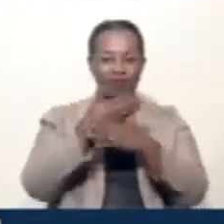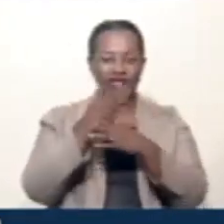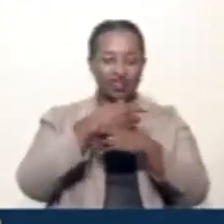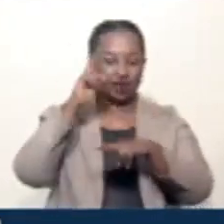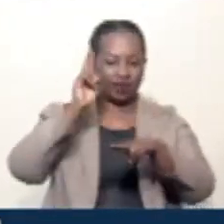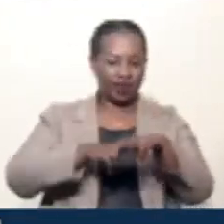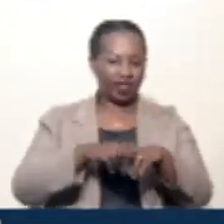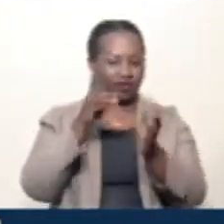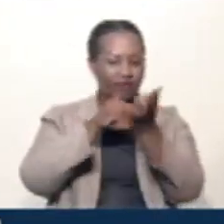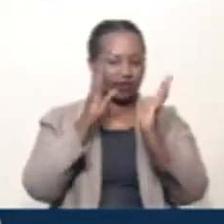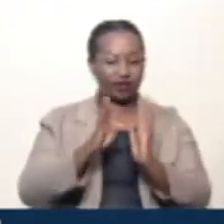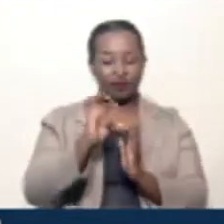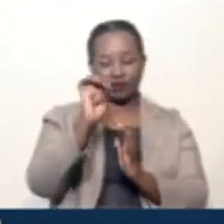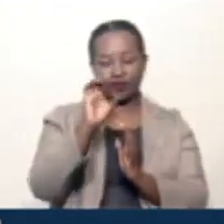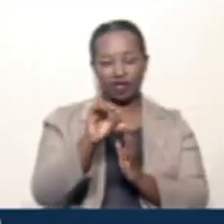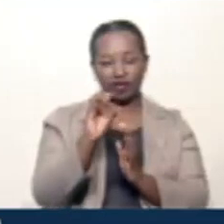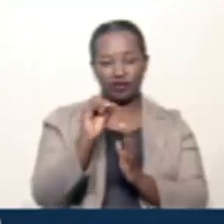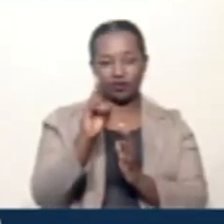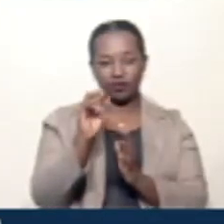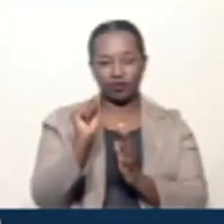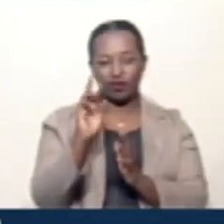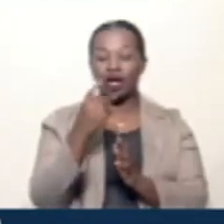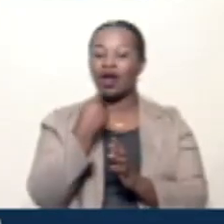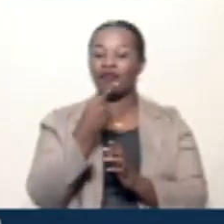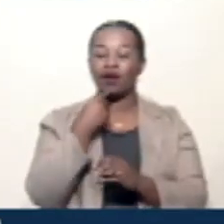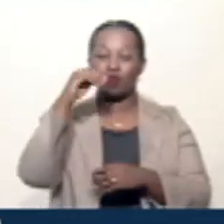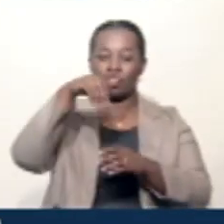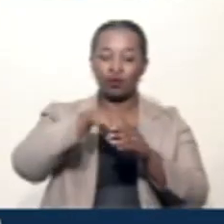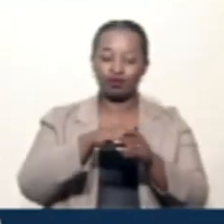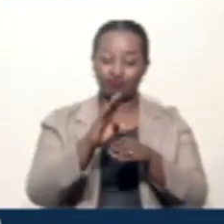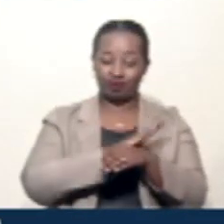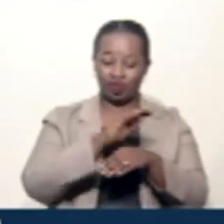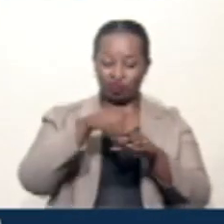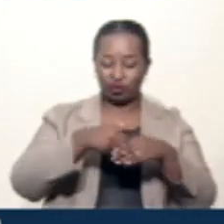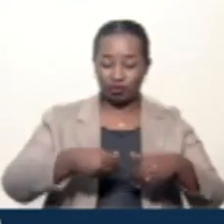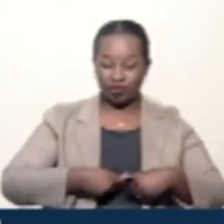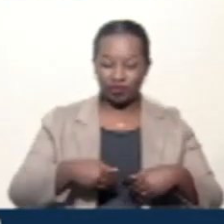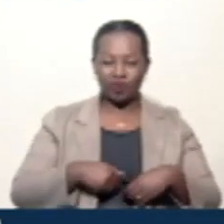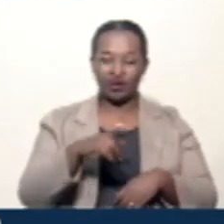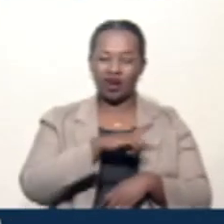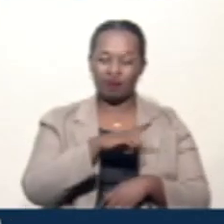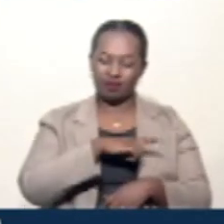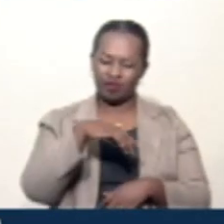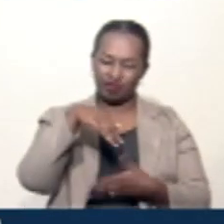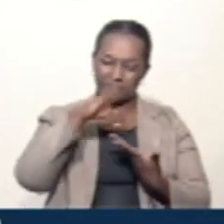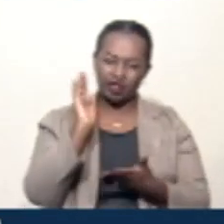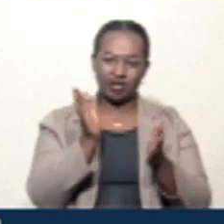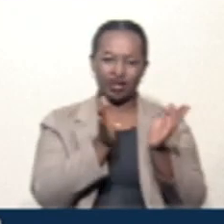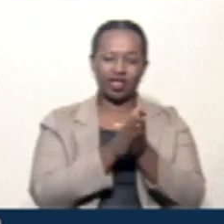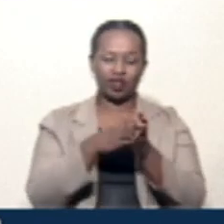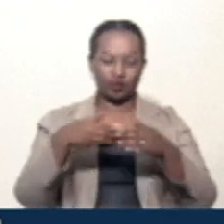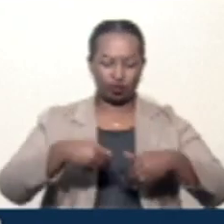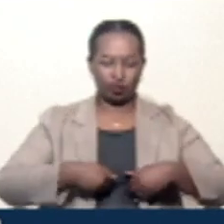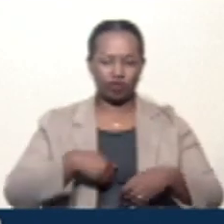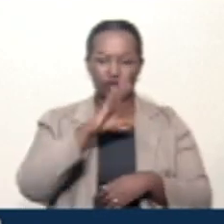Ngirente avuga ko gushora imari mu rubyiruko ari amahitamo meza agashimangira ko urubyiruko rwa Afrika ari ubutunzi bw'ingenzi ku